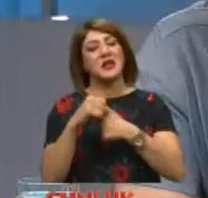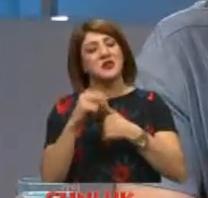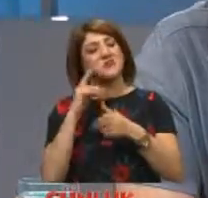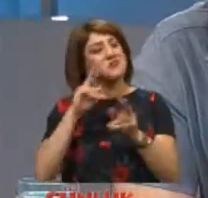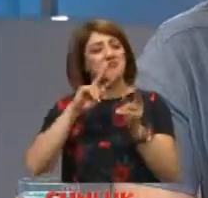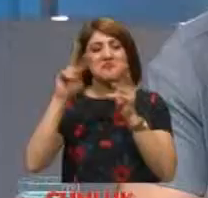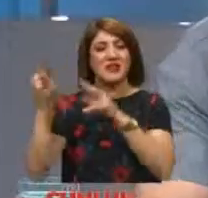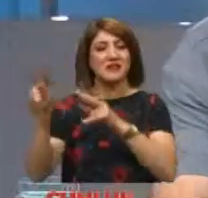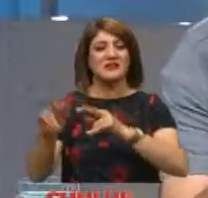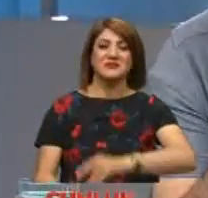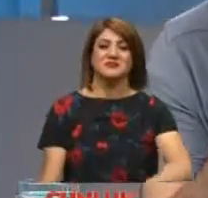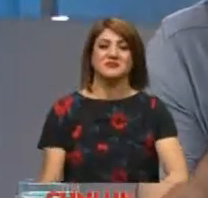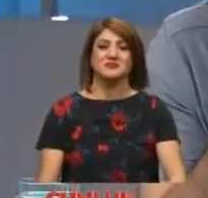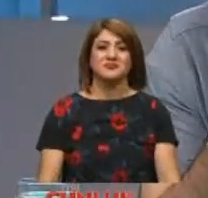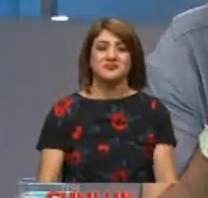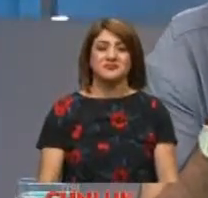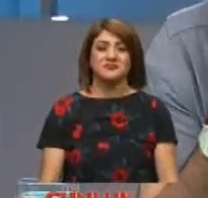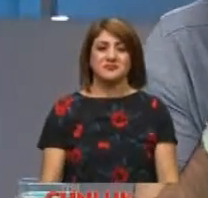Bir bakalım arabayı. Bakalım haydi.